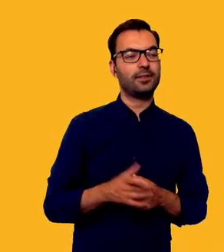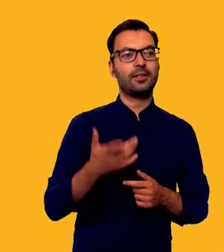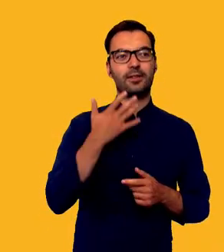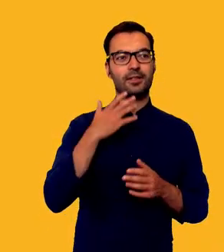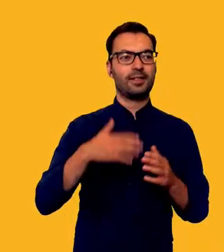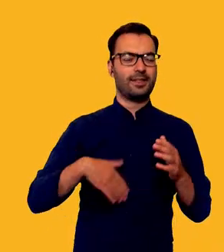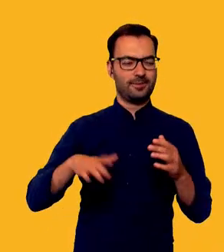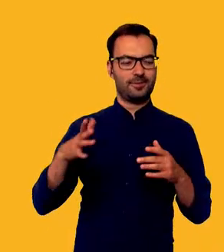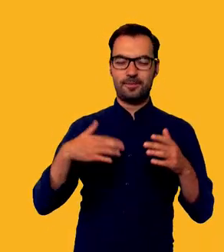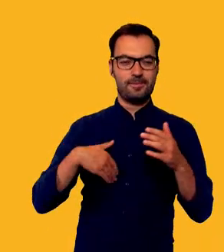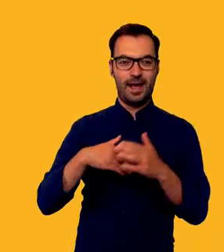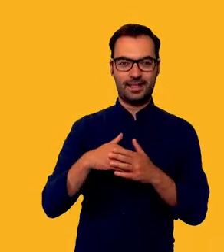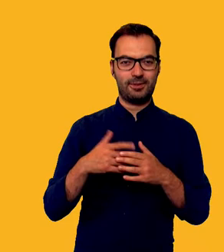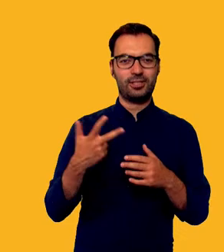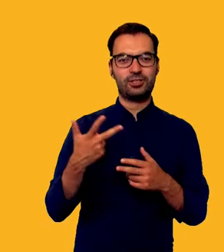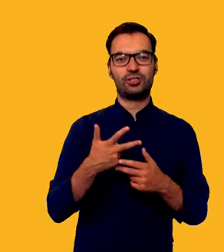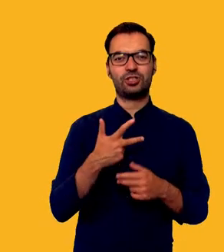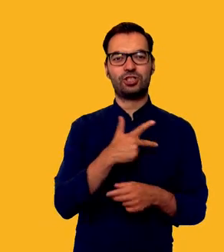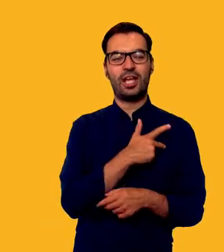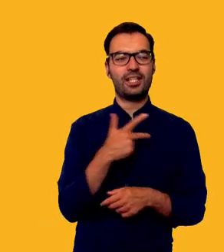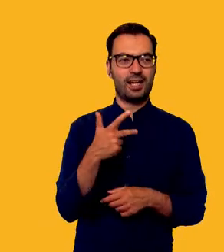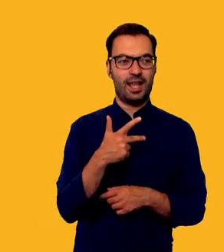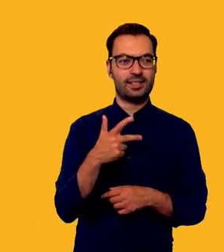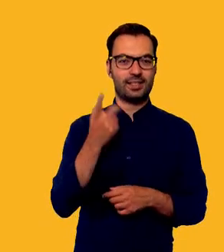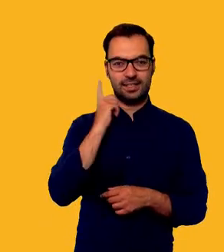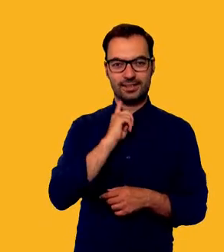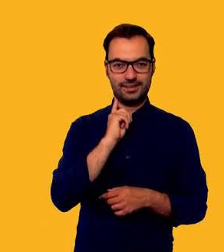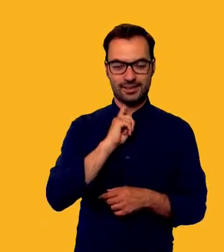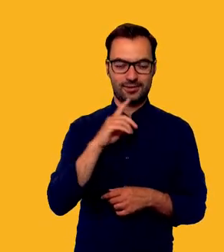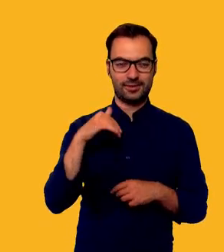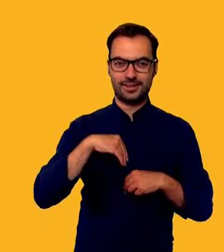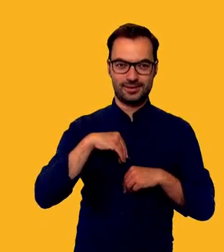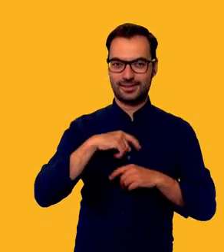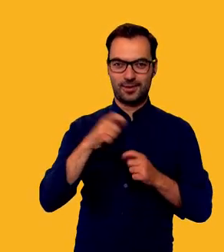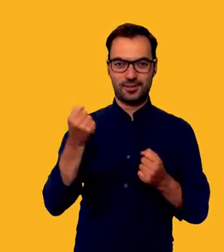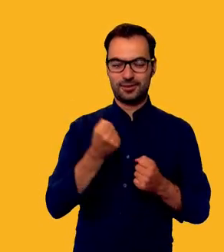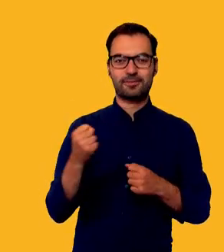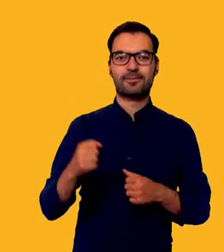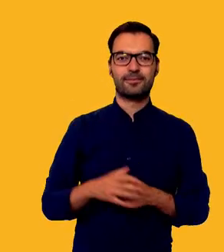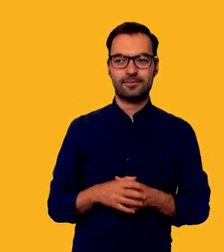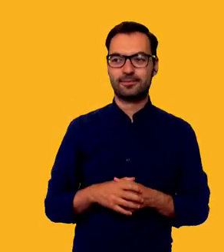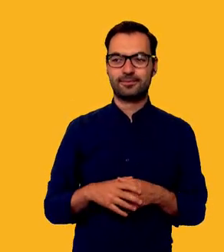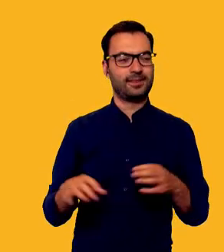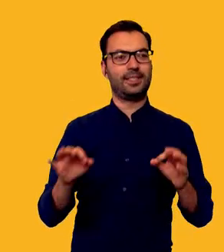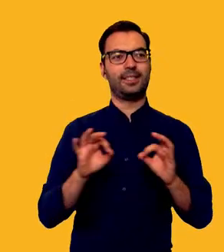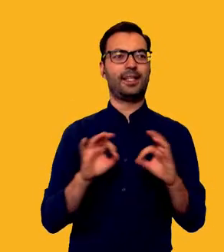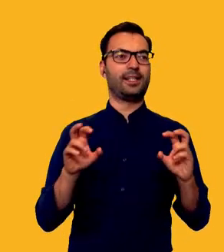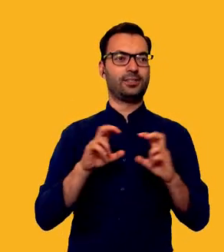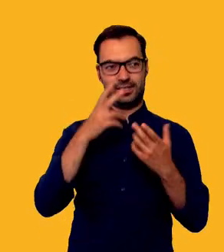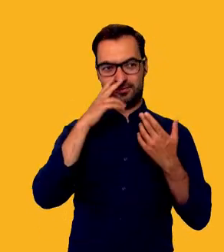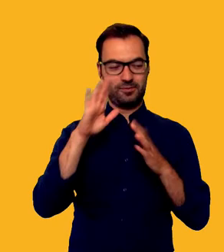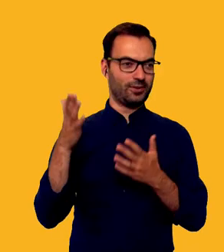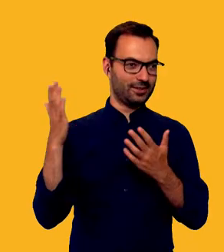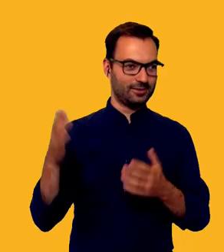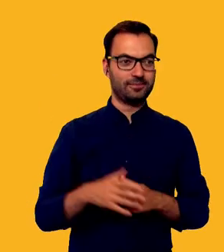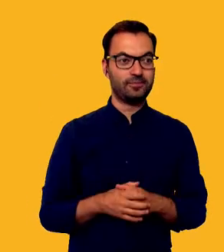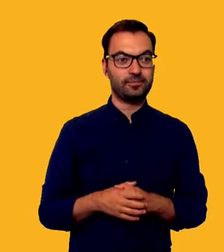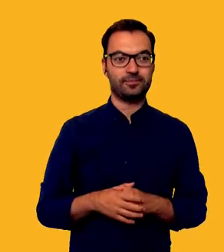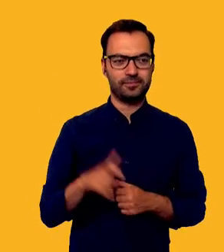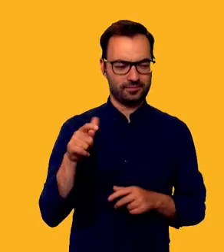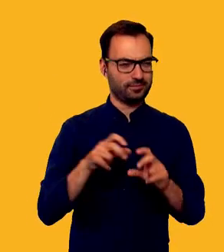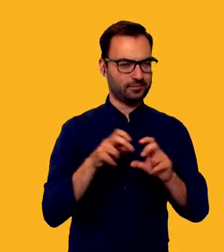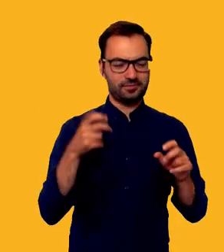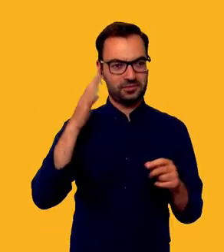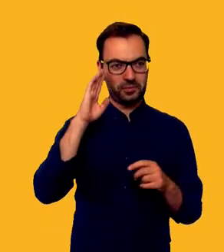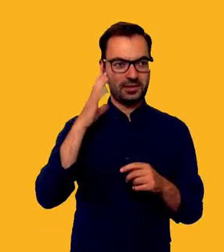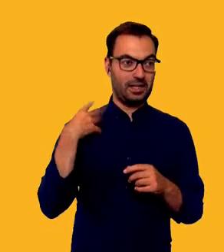dorastasz maksymalnie do trzeciej klasy liceum, że cały czas w tobie jest taka skacząca do góry dziewczynka. Pomyślałam, że to jest dobry moment, żeby ją pokazać. Czy już wtedy, nie